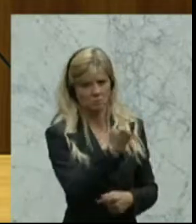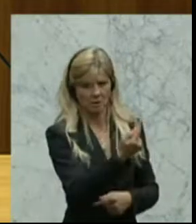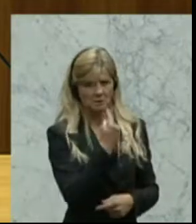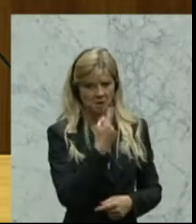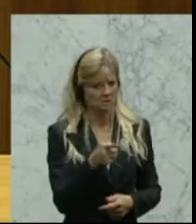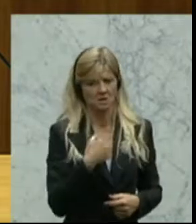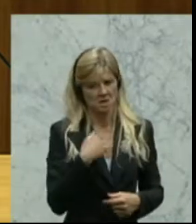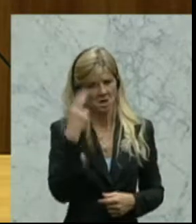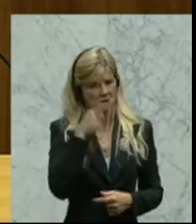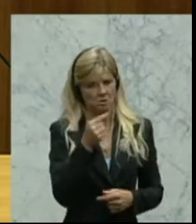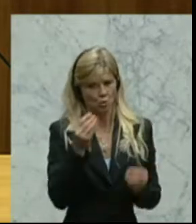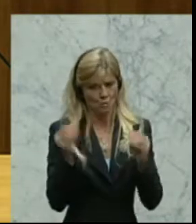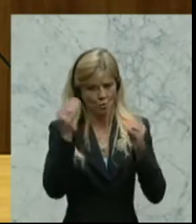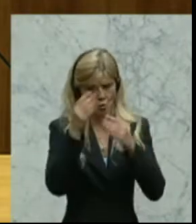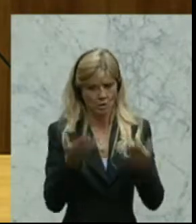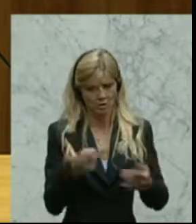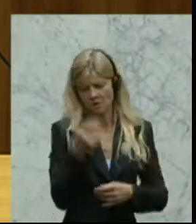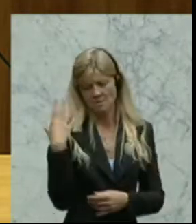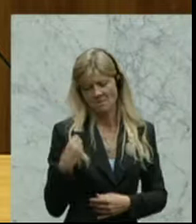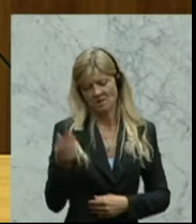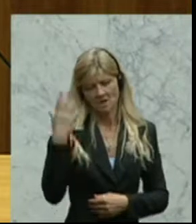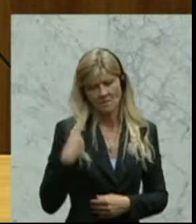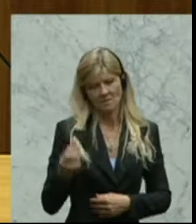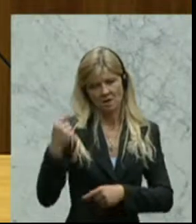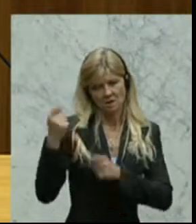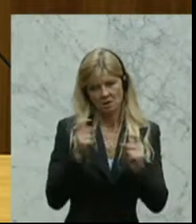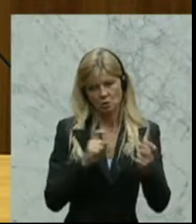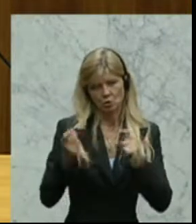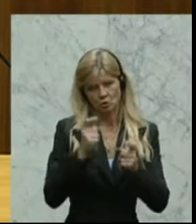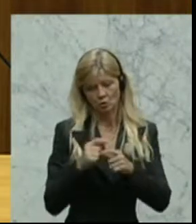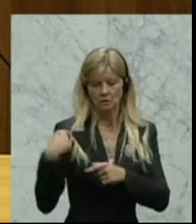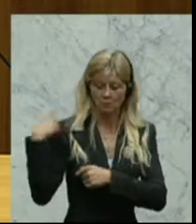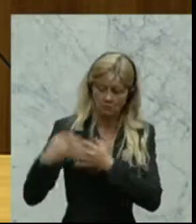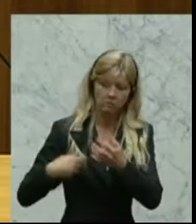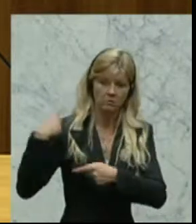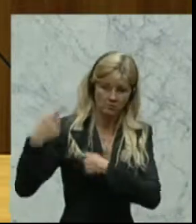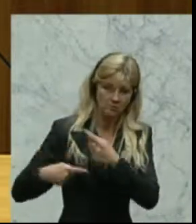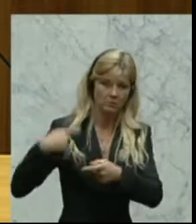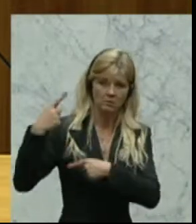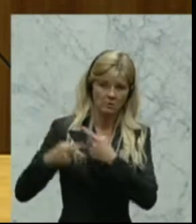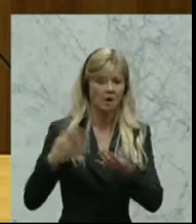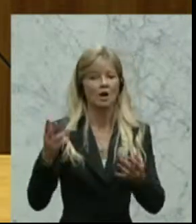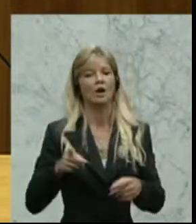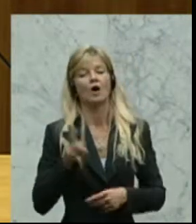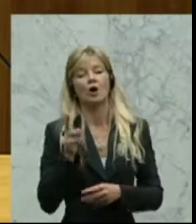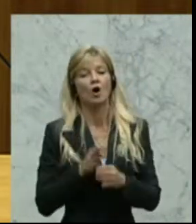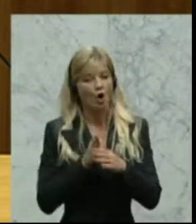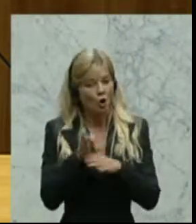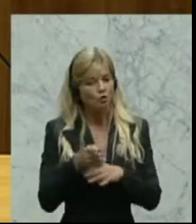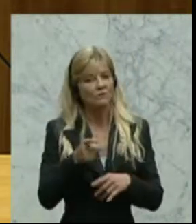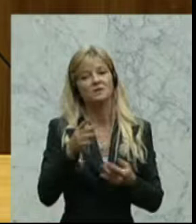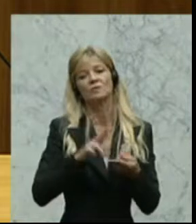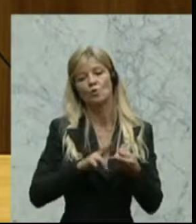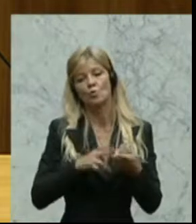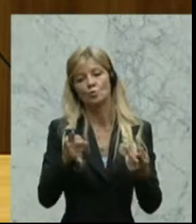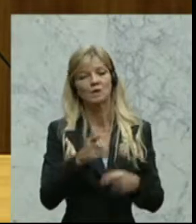wiederkehrende Debatte, eine unendliche Geschichte, die von Generationen von konservativen und liberalen Politikern erzählt wird. Alles wird